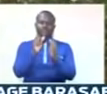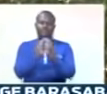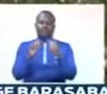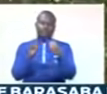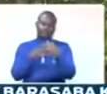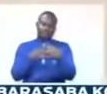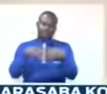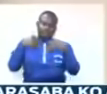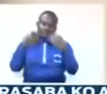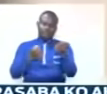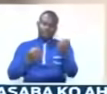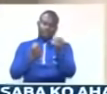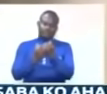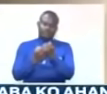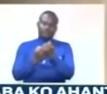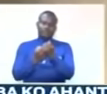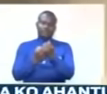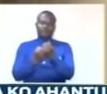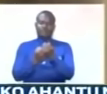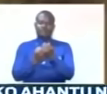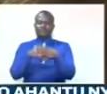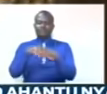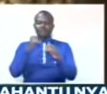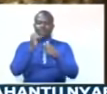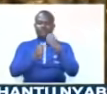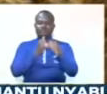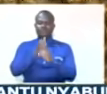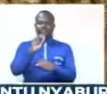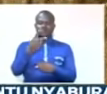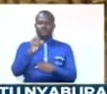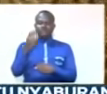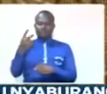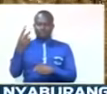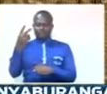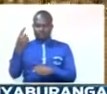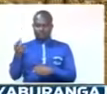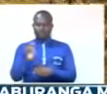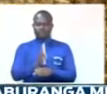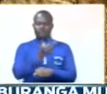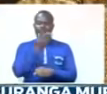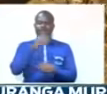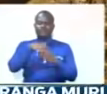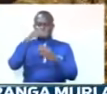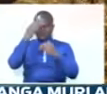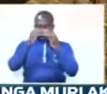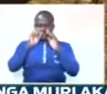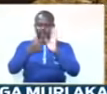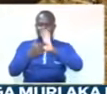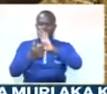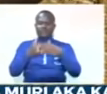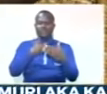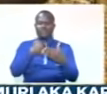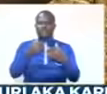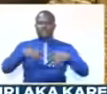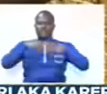w'2019 yahabwaga inkunga y'ingoboka. Muri uyu mwaka w'2021 yaje gukurwamo kuko byagaragaye ko afite abana